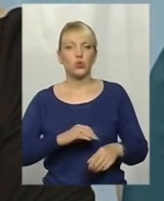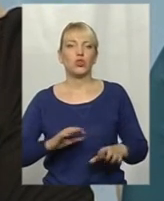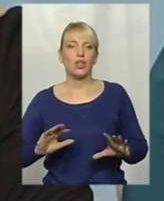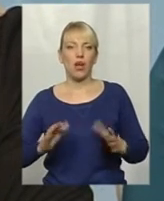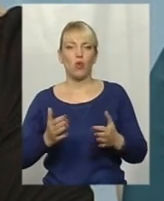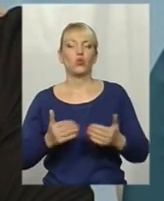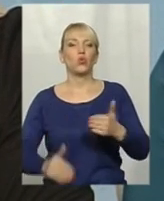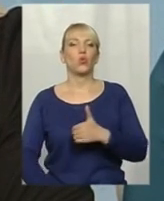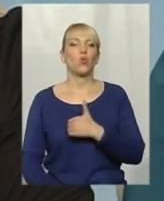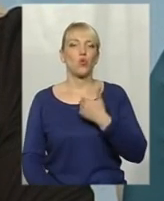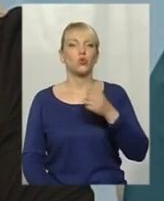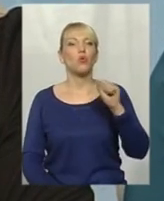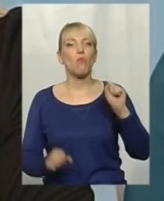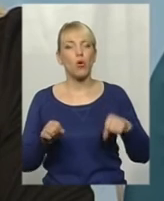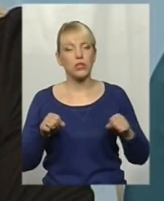хочу, можливо,